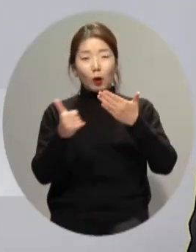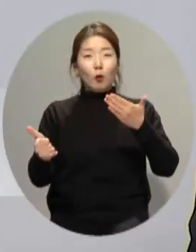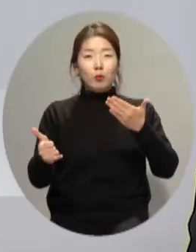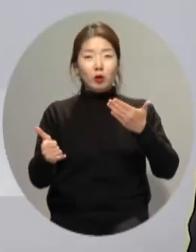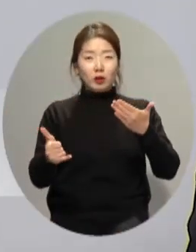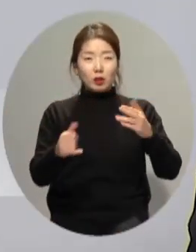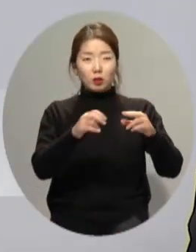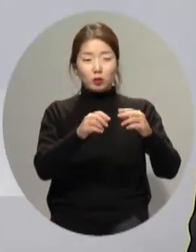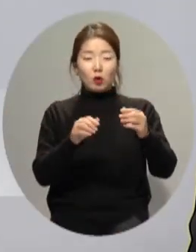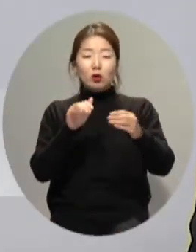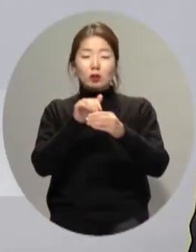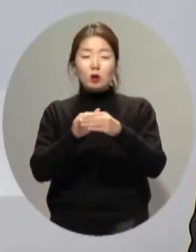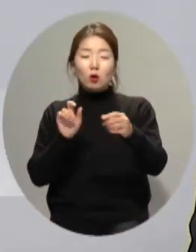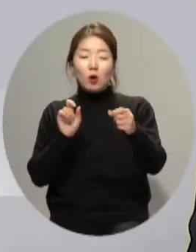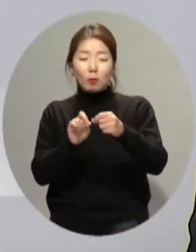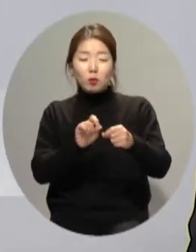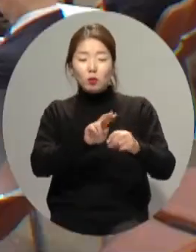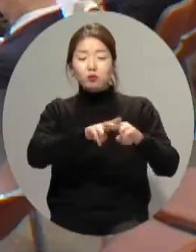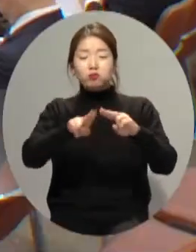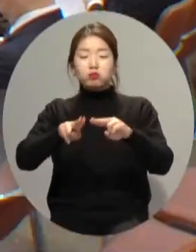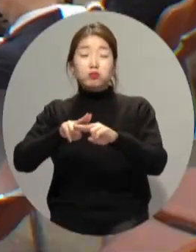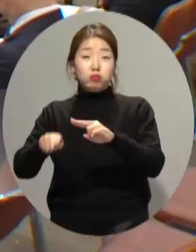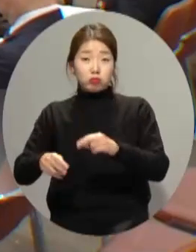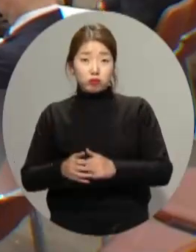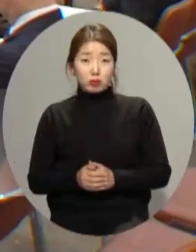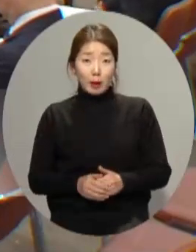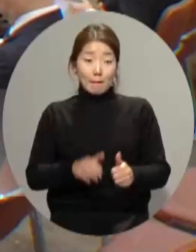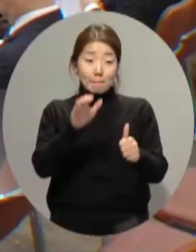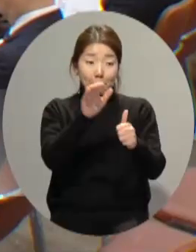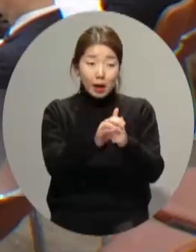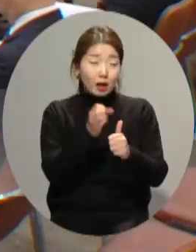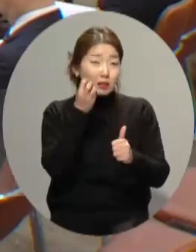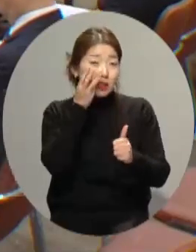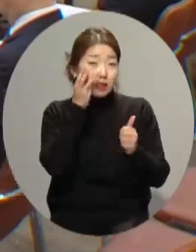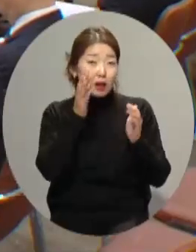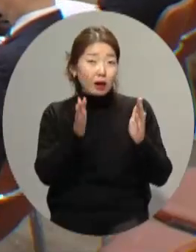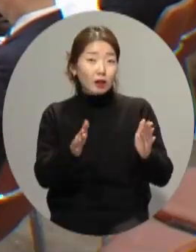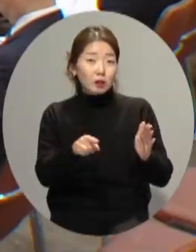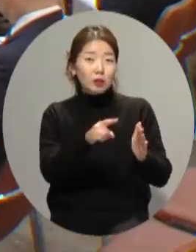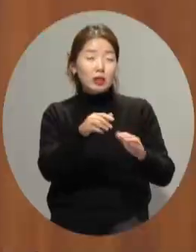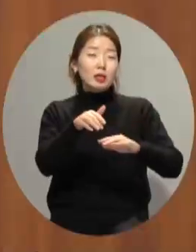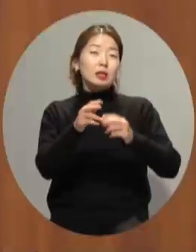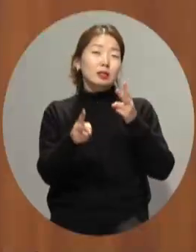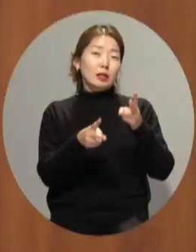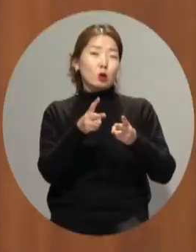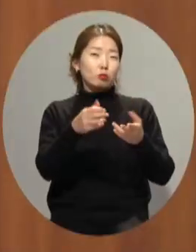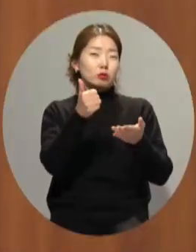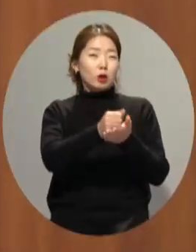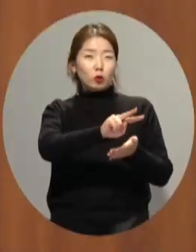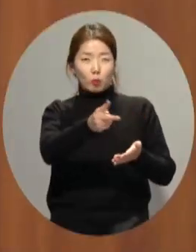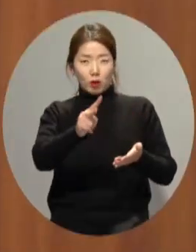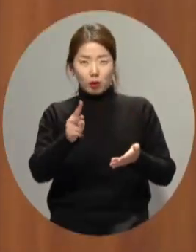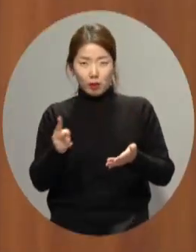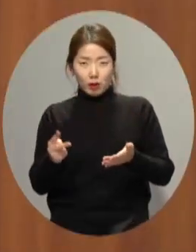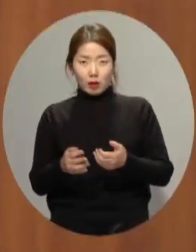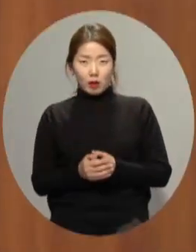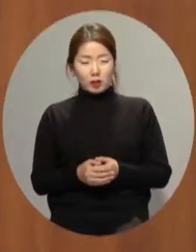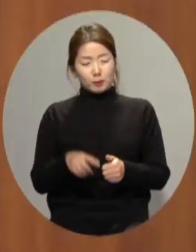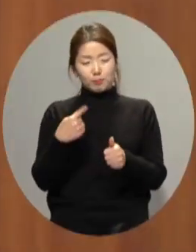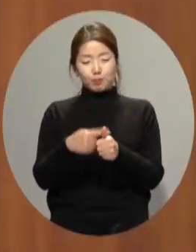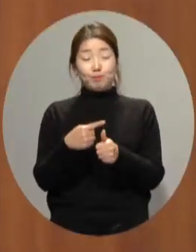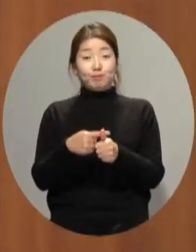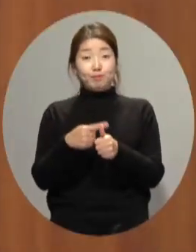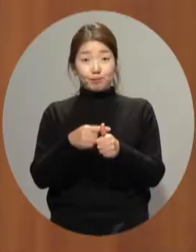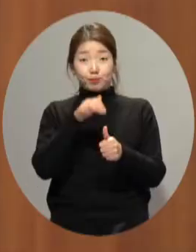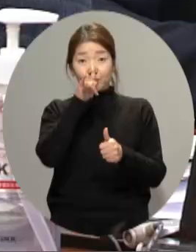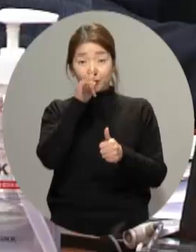장관이 총선을 앞두고 짐을 쌌습니다. 임명된 지 세 달 정도밖에 안 된 산업부 장관까지도 교체되면서 비판이